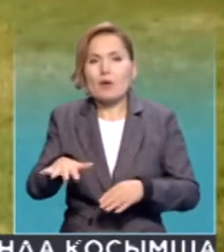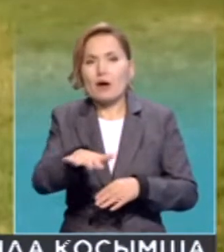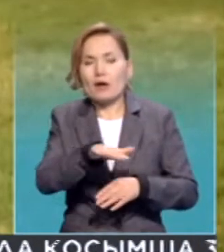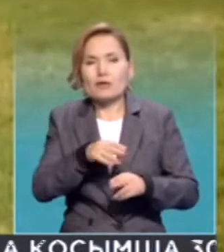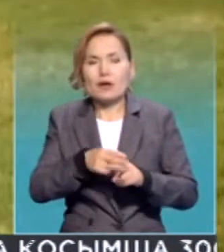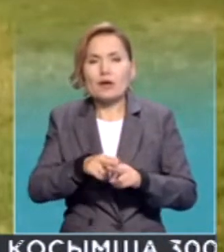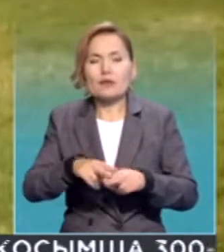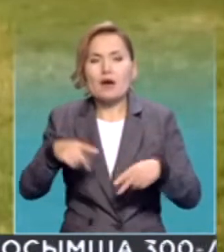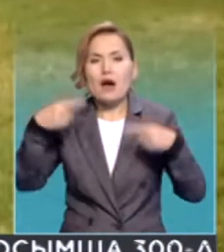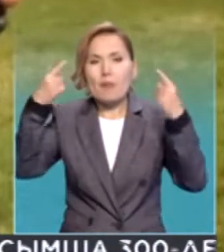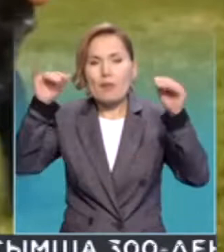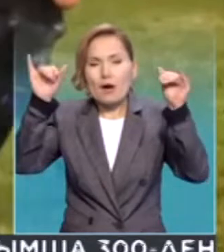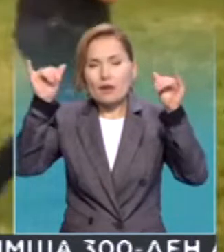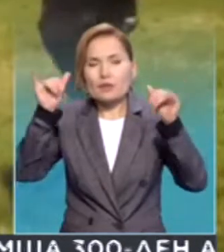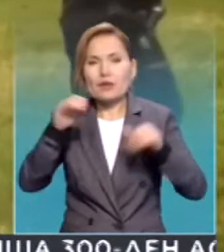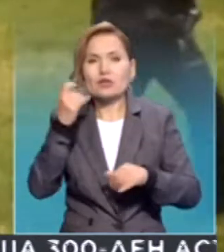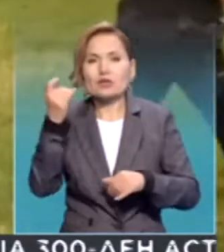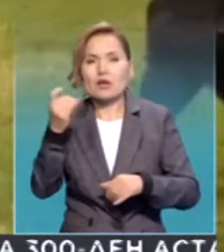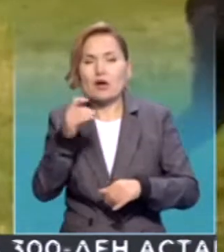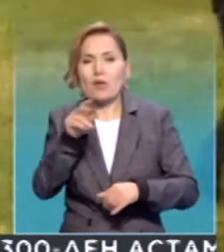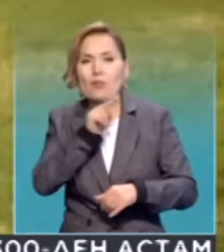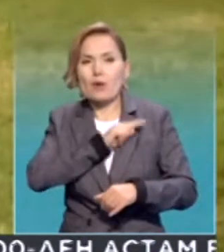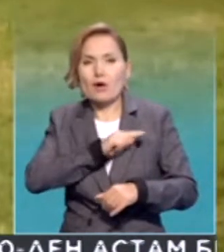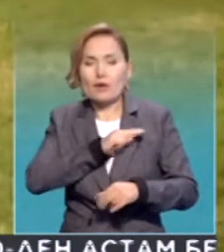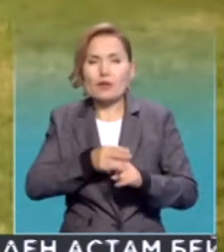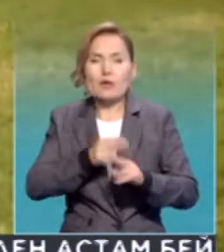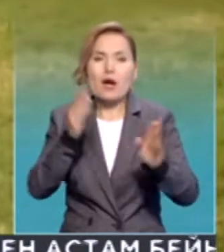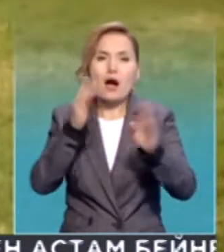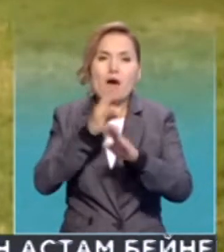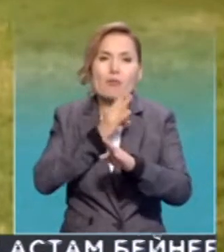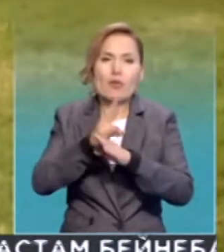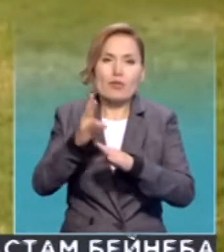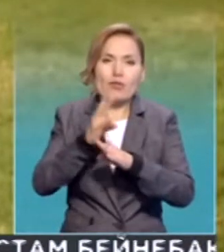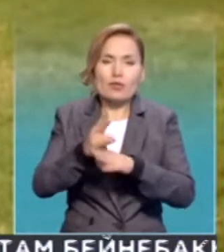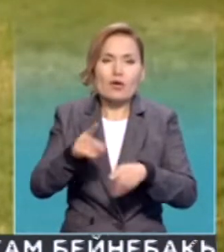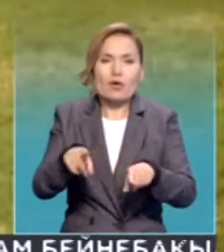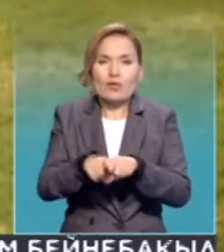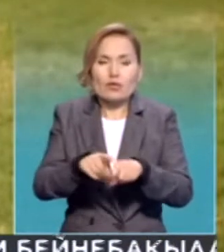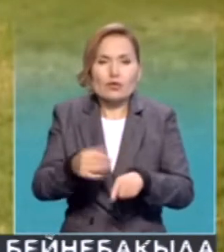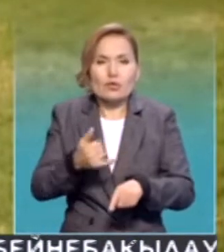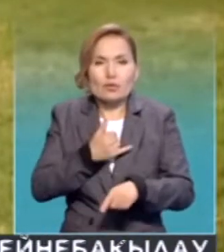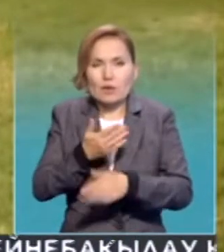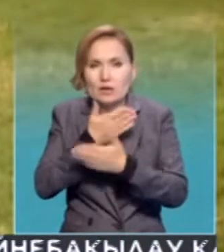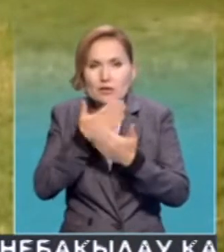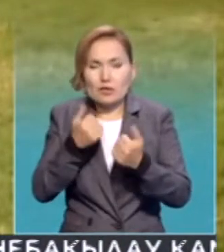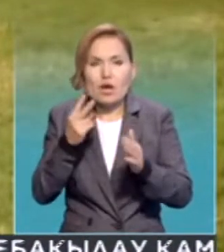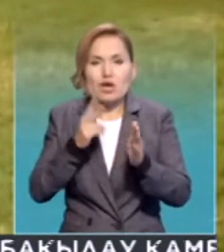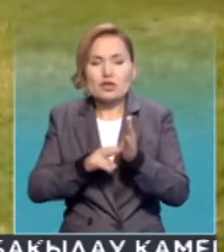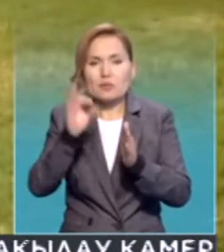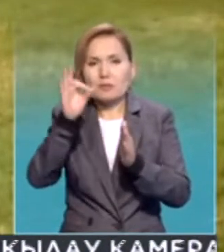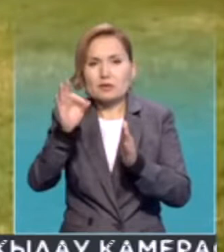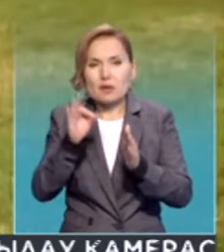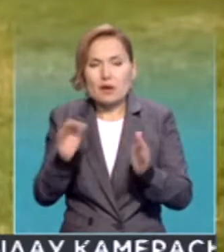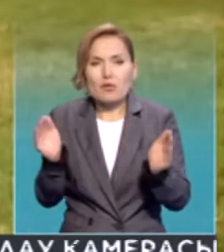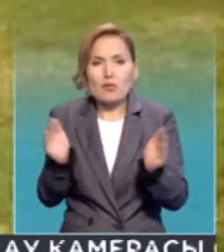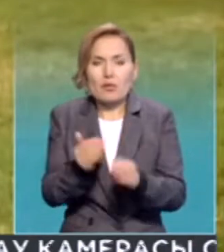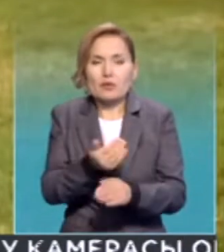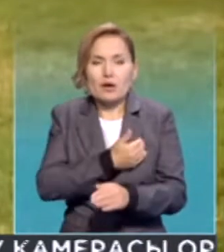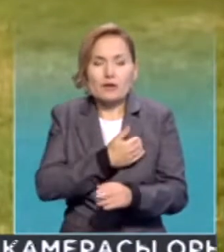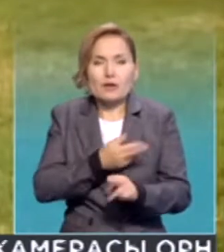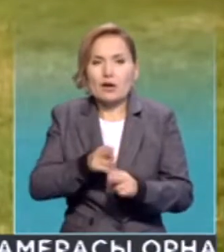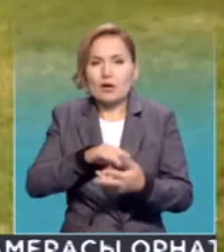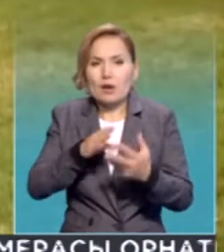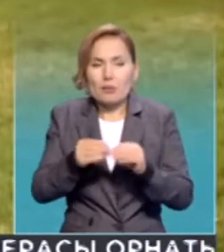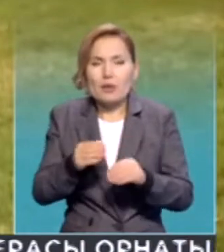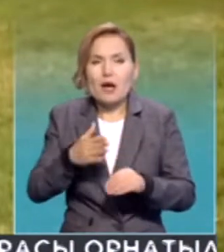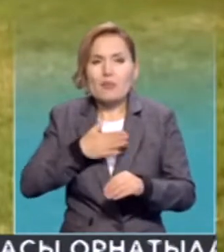аймақтардағы мал шаруашылығы мен айналысатындар ауаға тарайтын аммиактың мөлшерін 70%-ға қысқартуы керек дейді. Қалай? Сонда